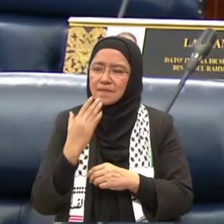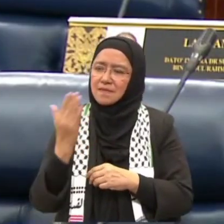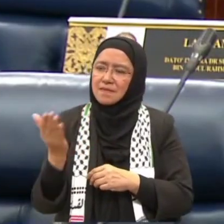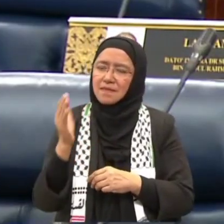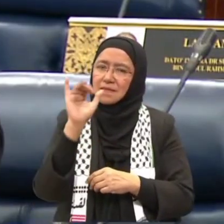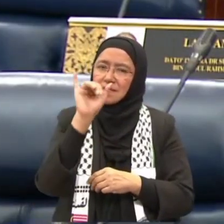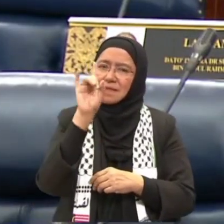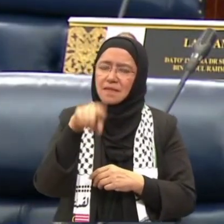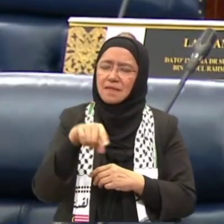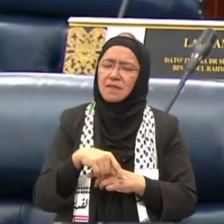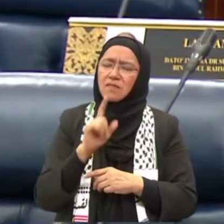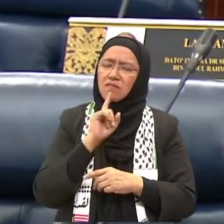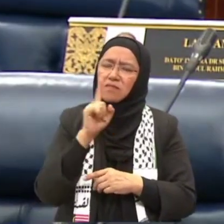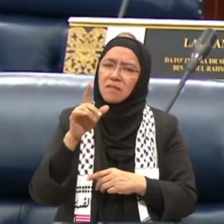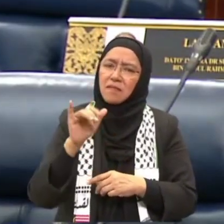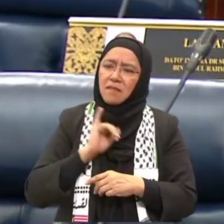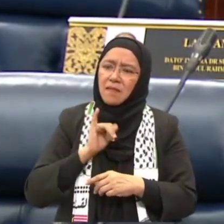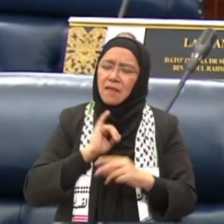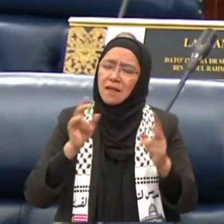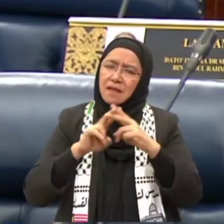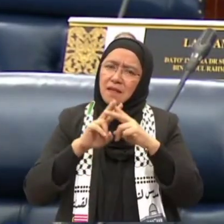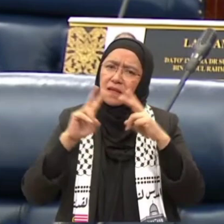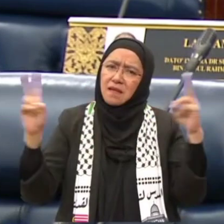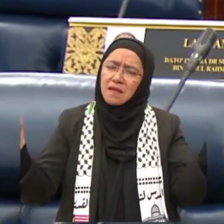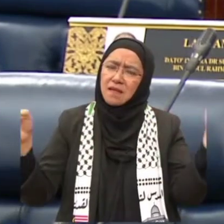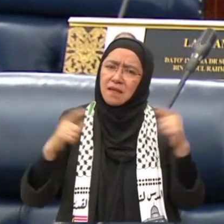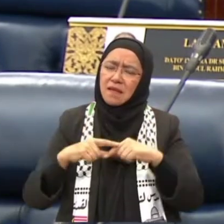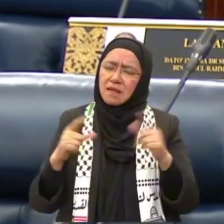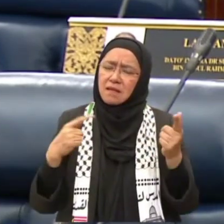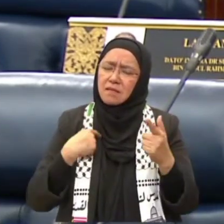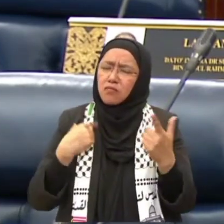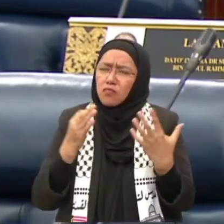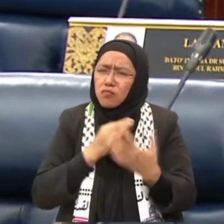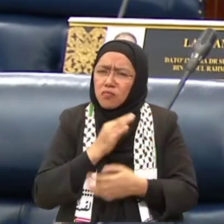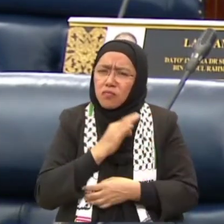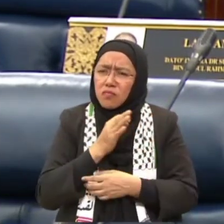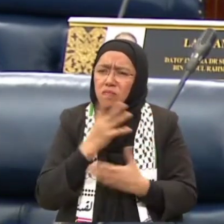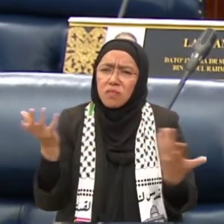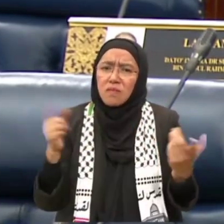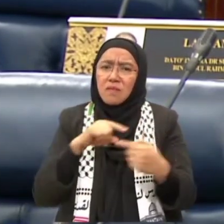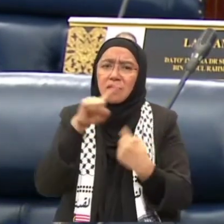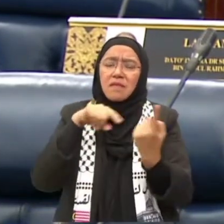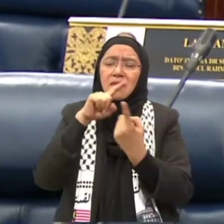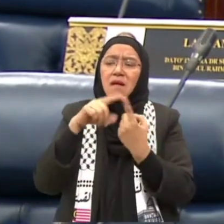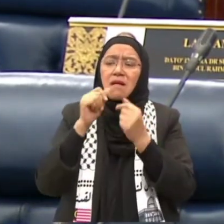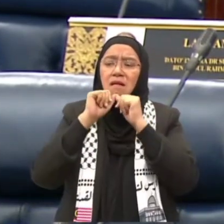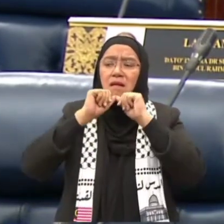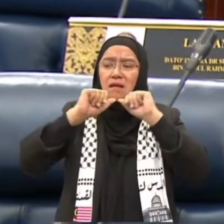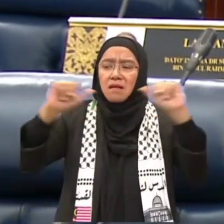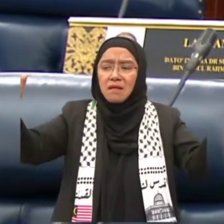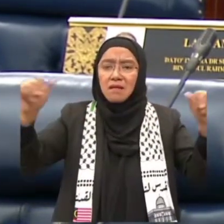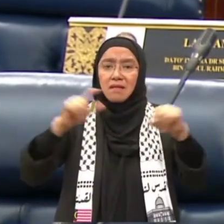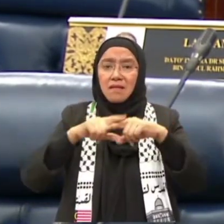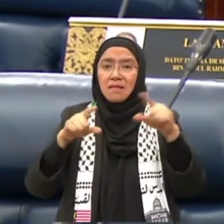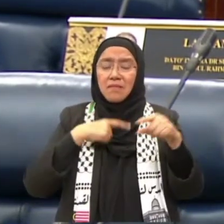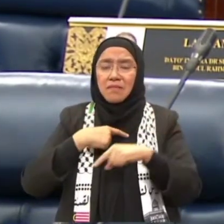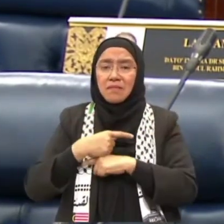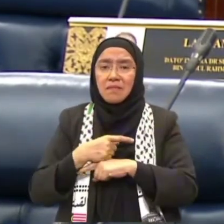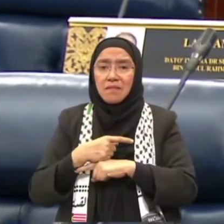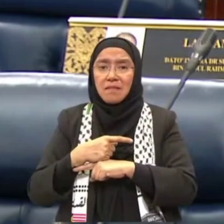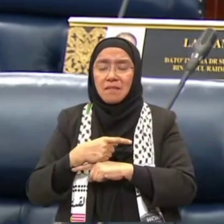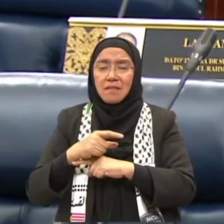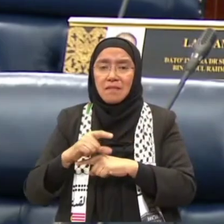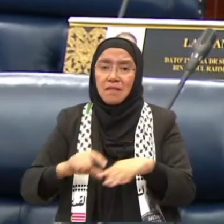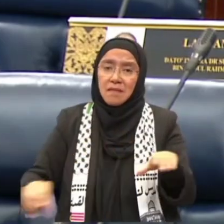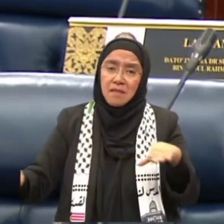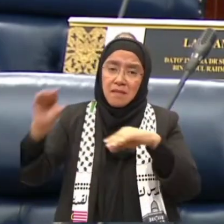apabila diumumkan bahawa subsidi bersasar ini akan dilaksanakan. Jadi soalan saya ada